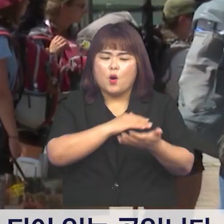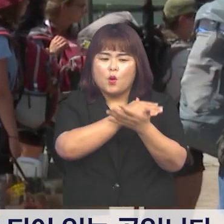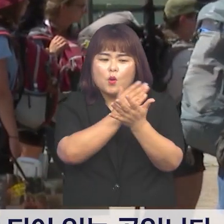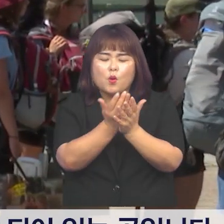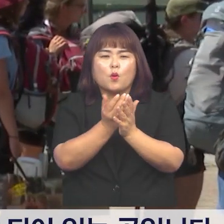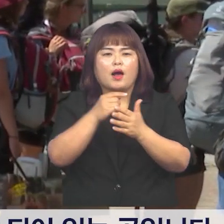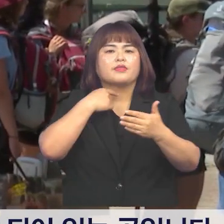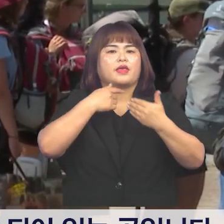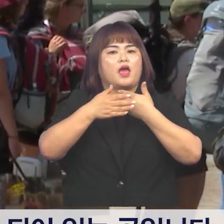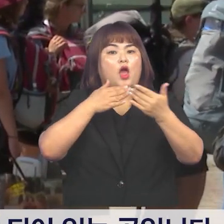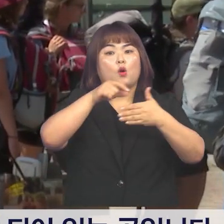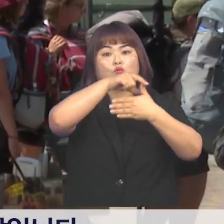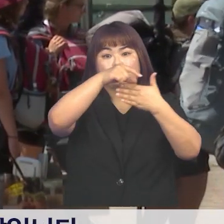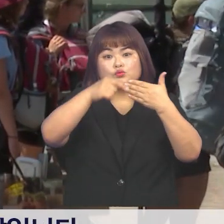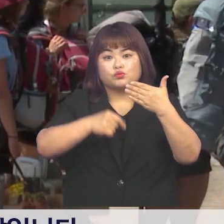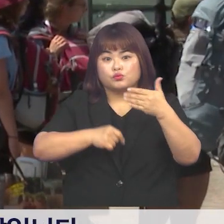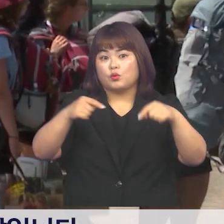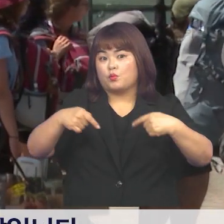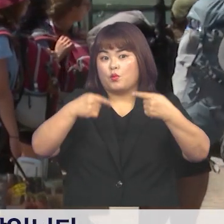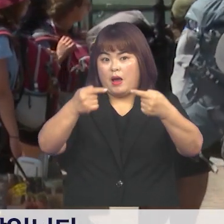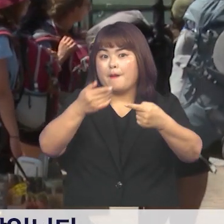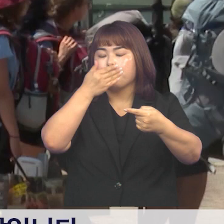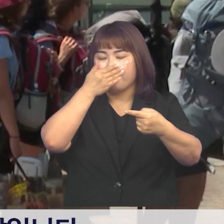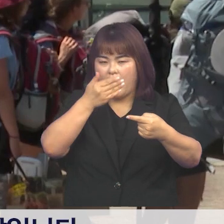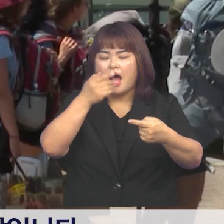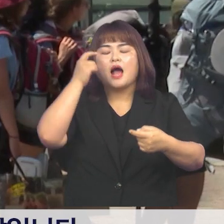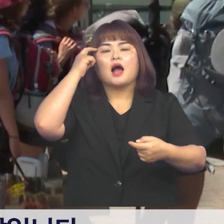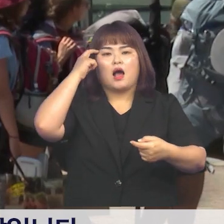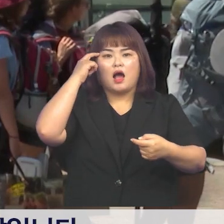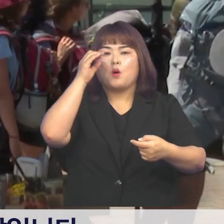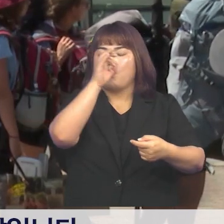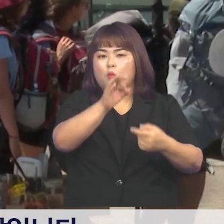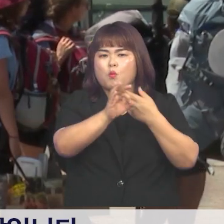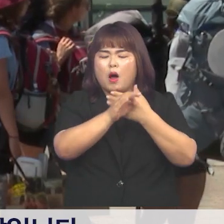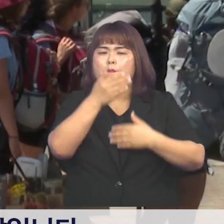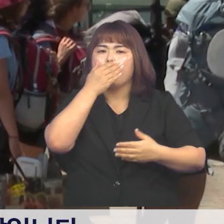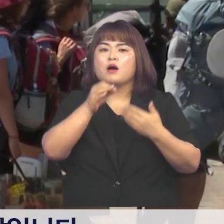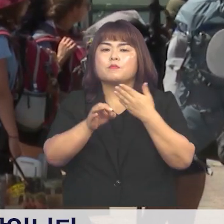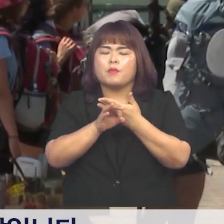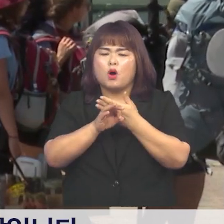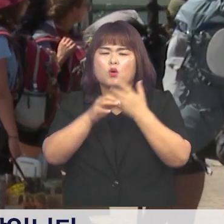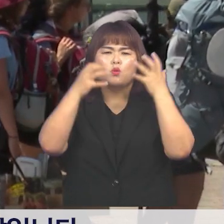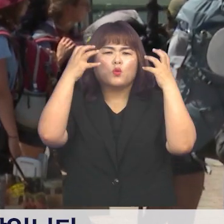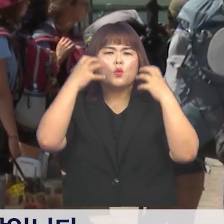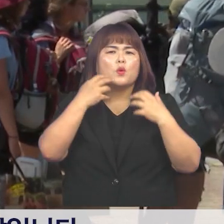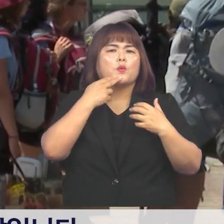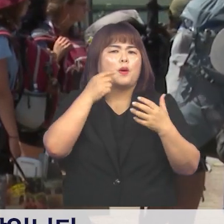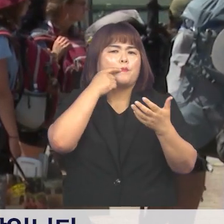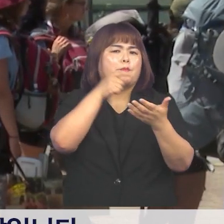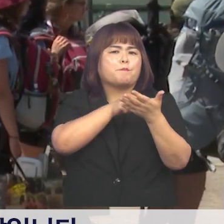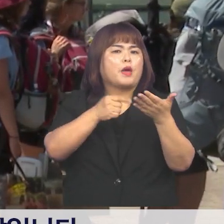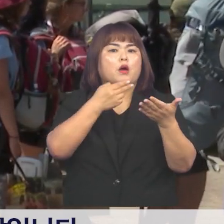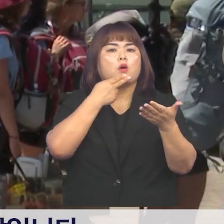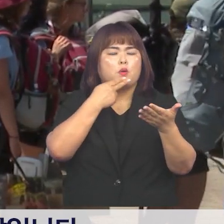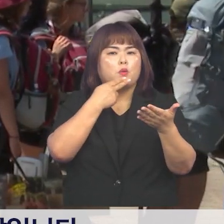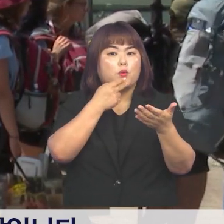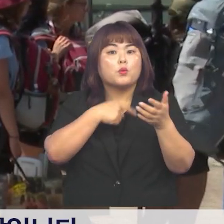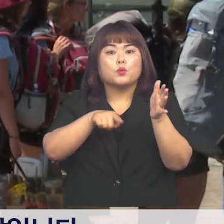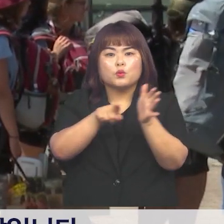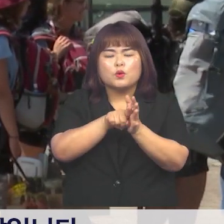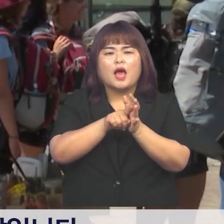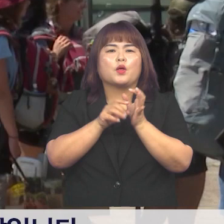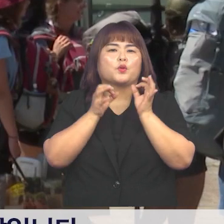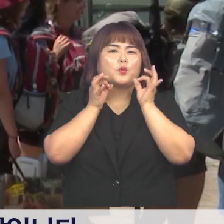체험 활동을 하게 될 텐데 저희들이 가능한 한 이 폭염에 크게 시달리지